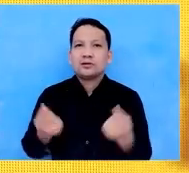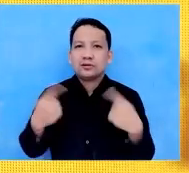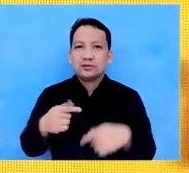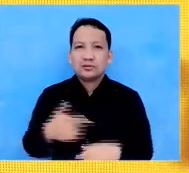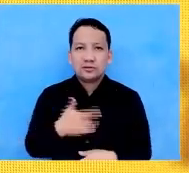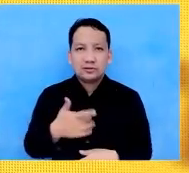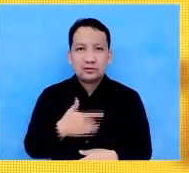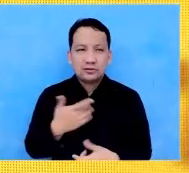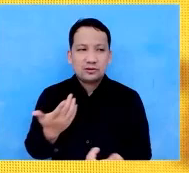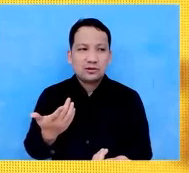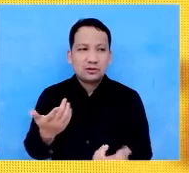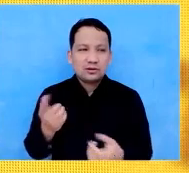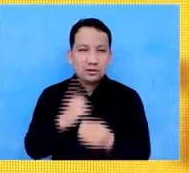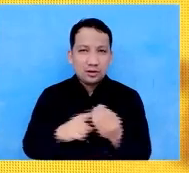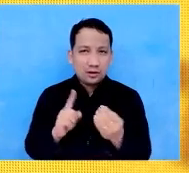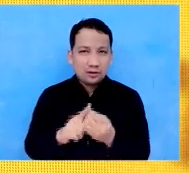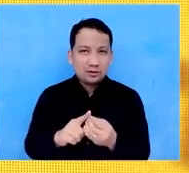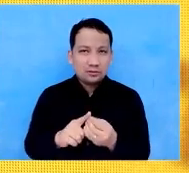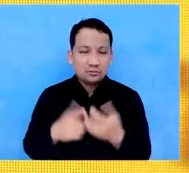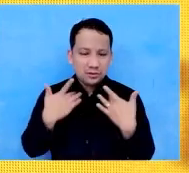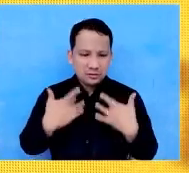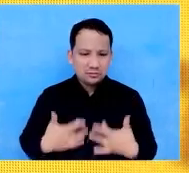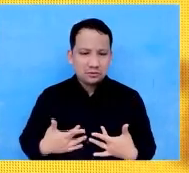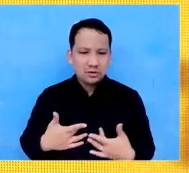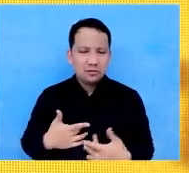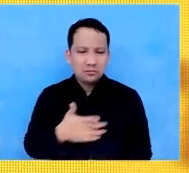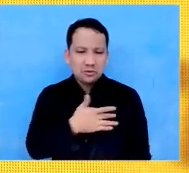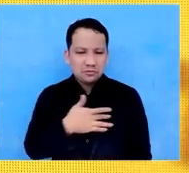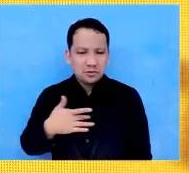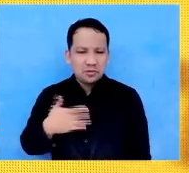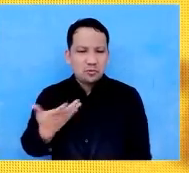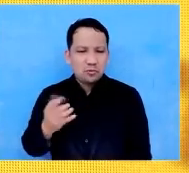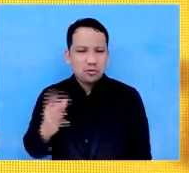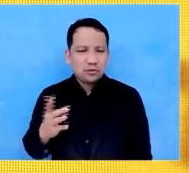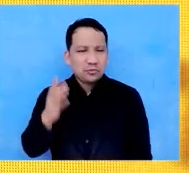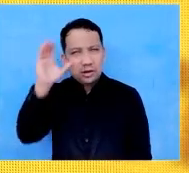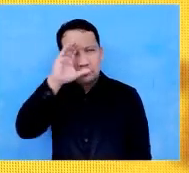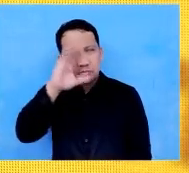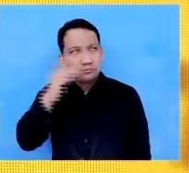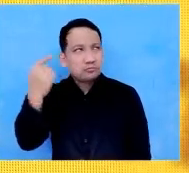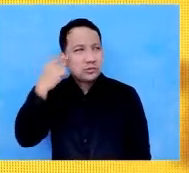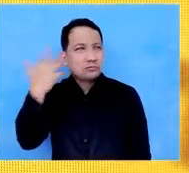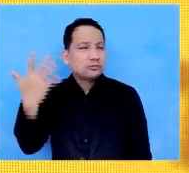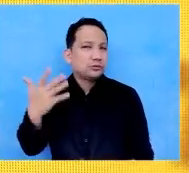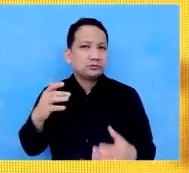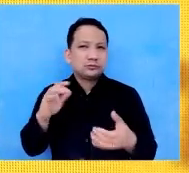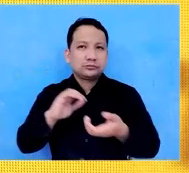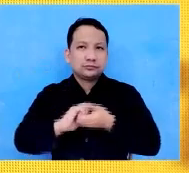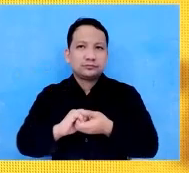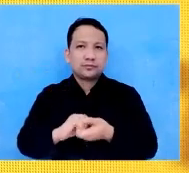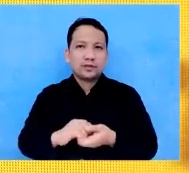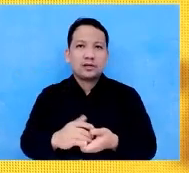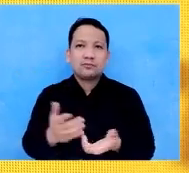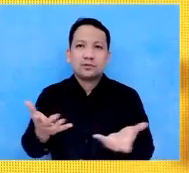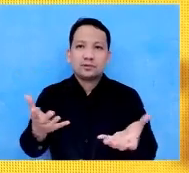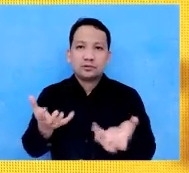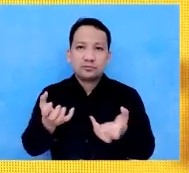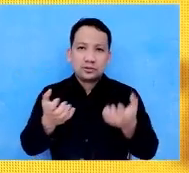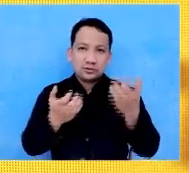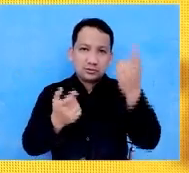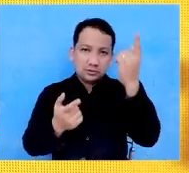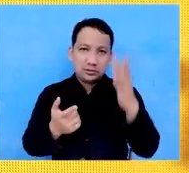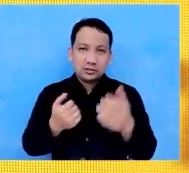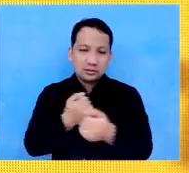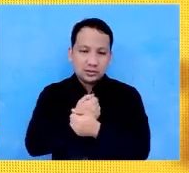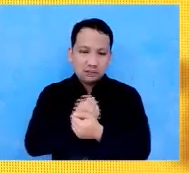this emptiness and I thought that I was looking for a partner at that time. Pero it's actually God's love that's what's missing. Wow, ang